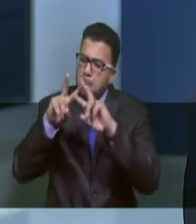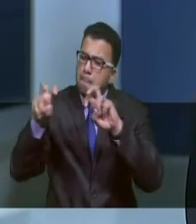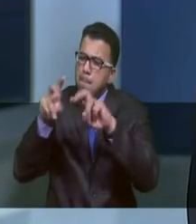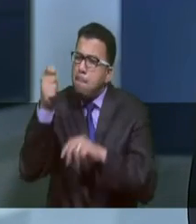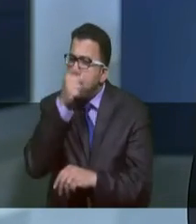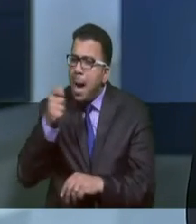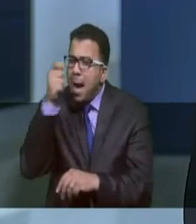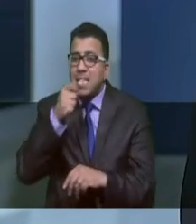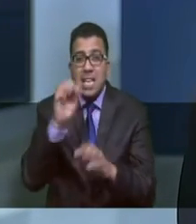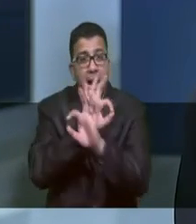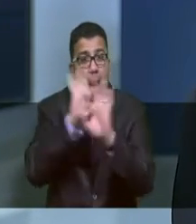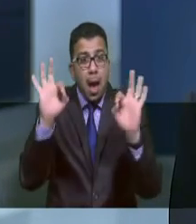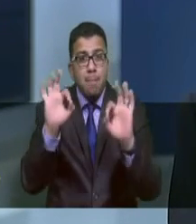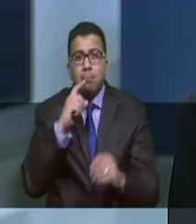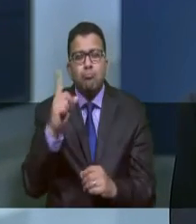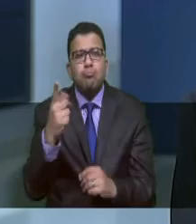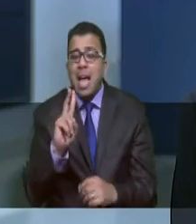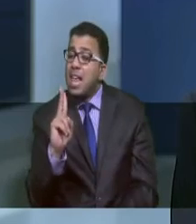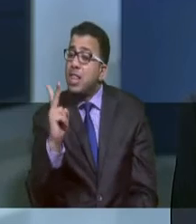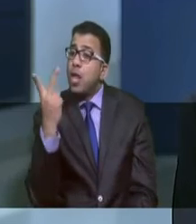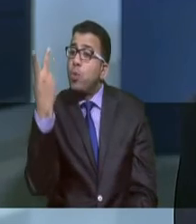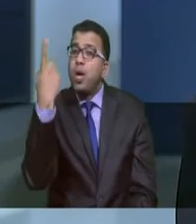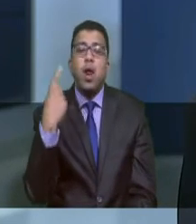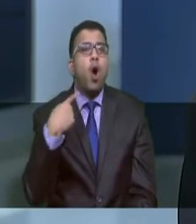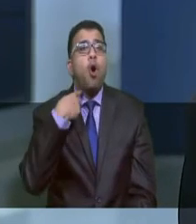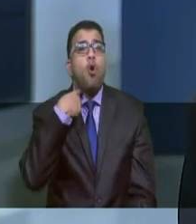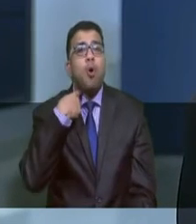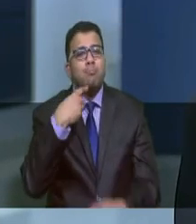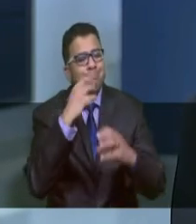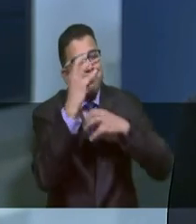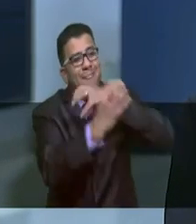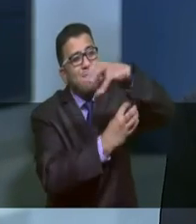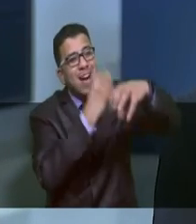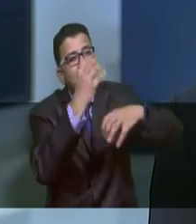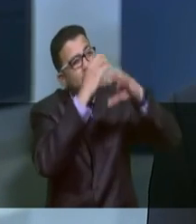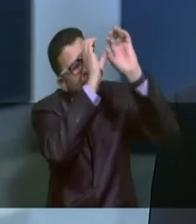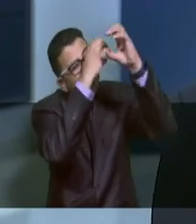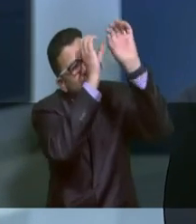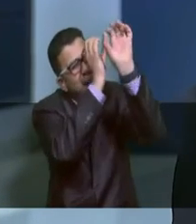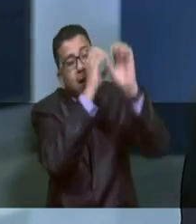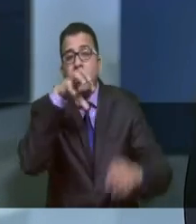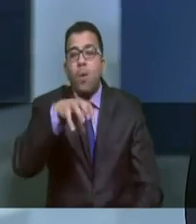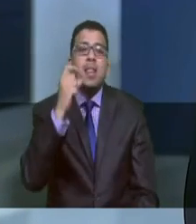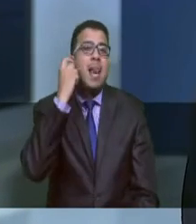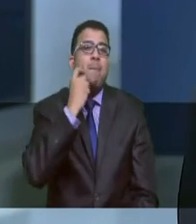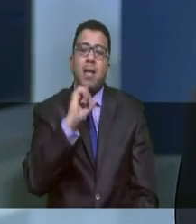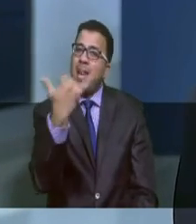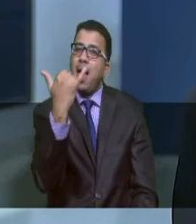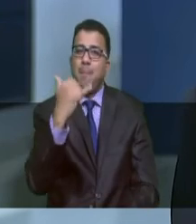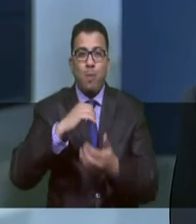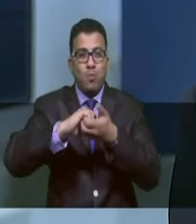كامل في تطوير علوم الفضاء والفلك في دولة الإمارات العربية المتحدة،